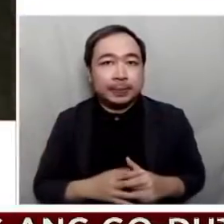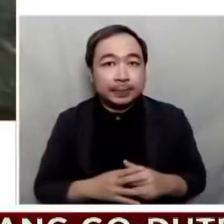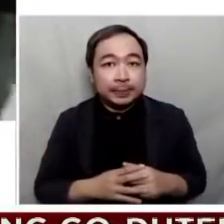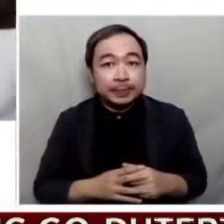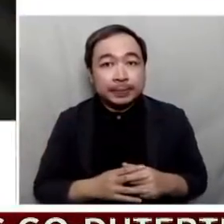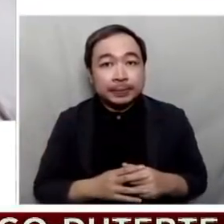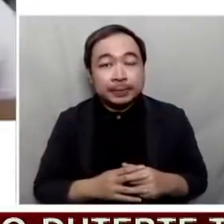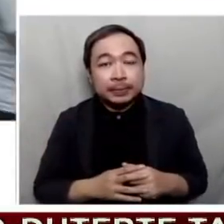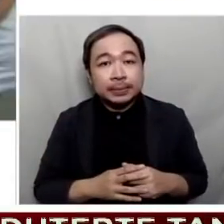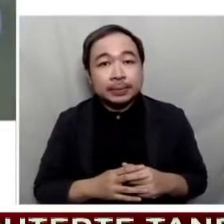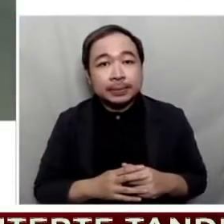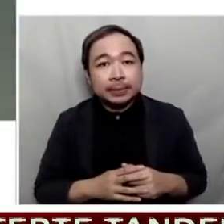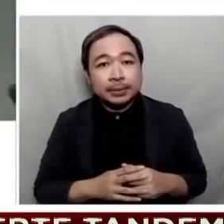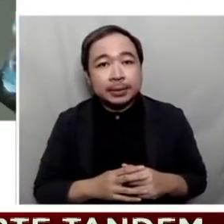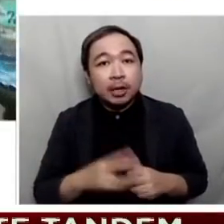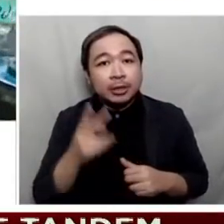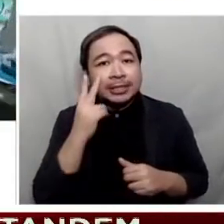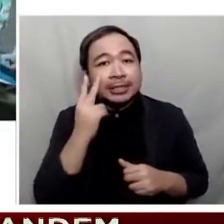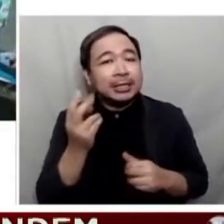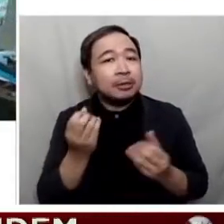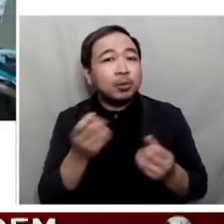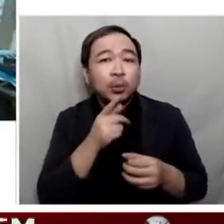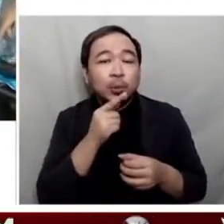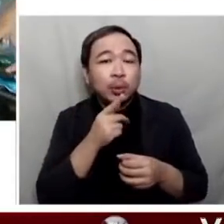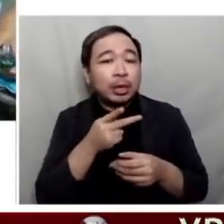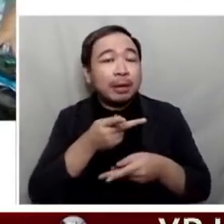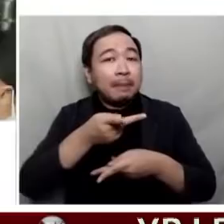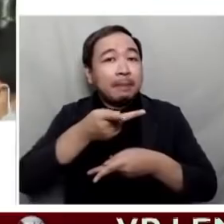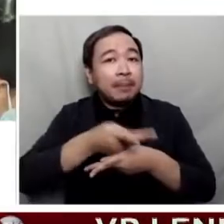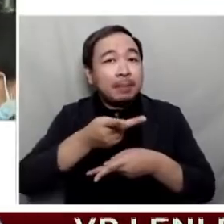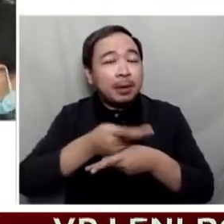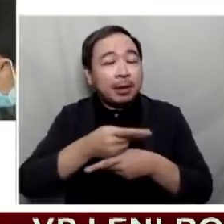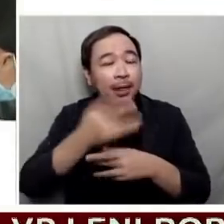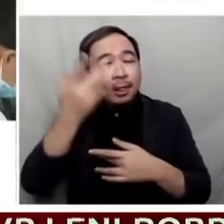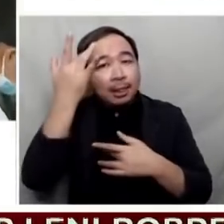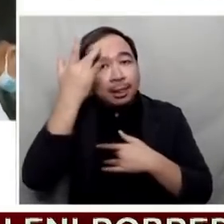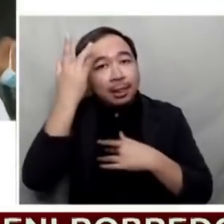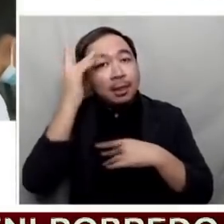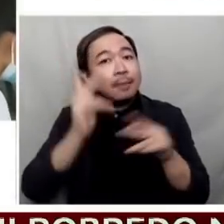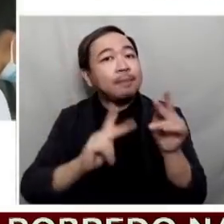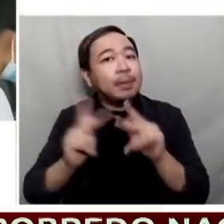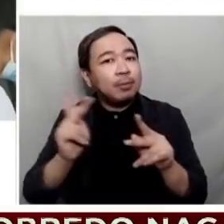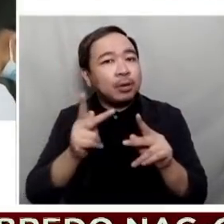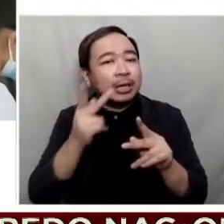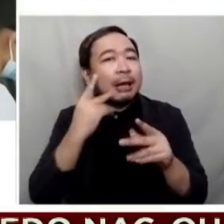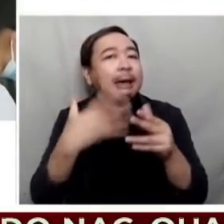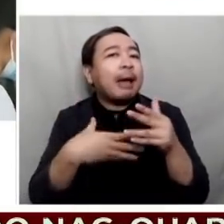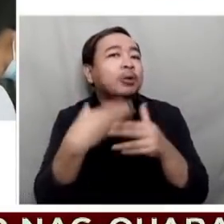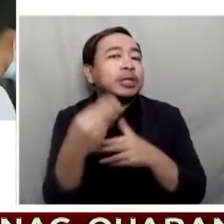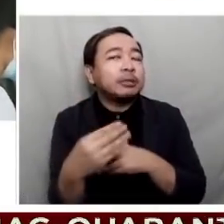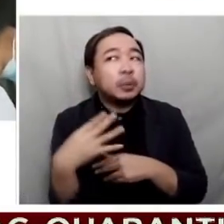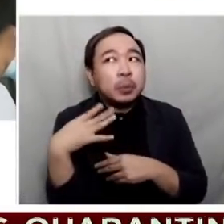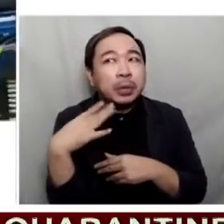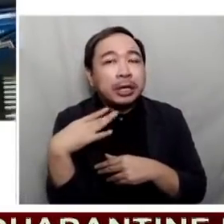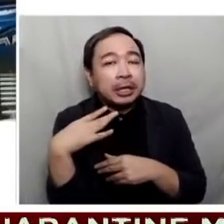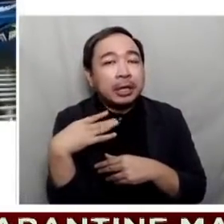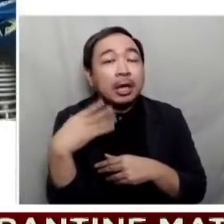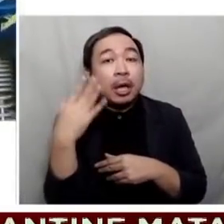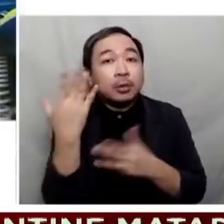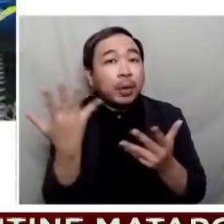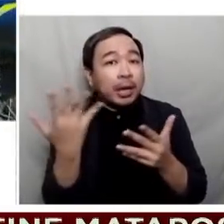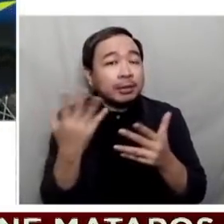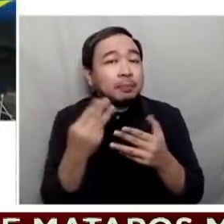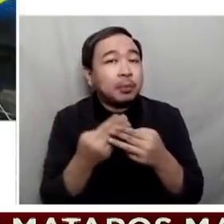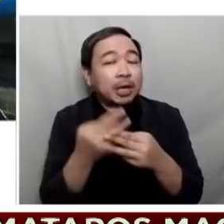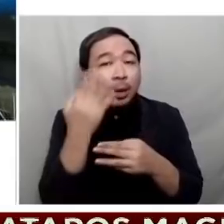Sa bangketa, nag-aabang ang mga bantay ng pasyente sa ospital ng Muntinlupa. Puno pa rin kasi ang ospital. Si